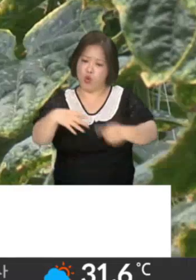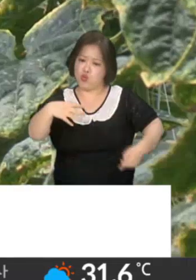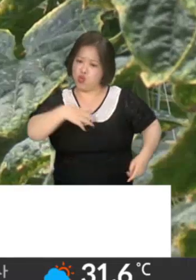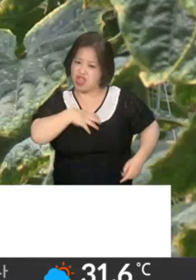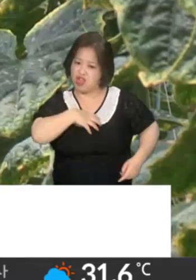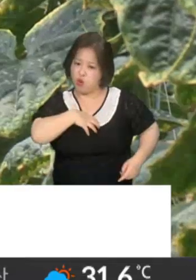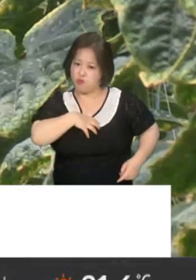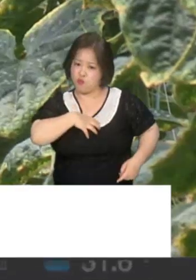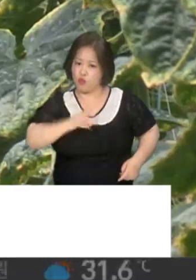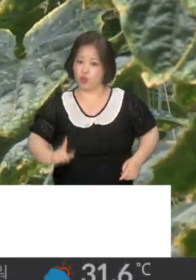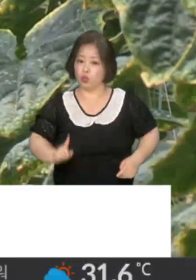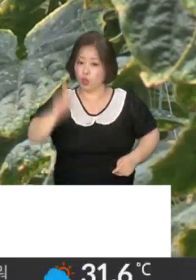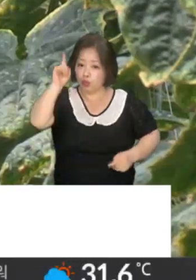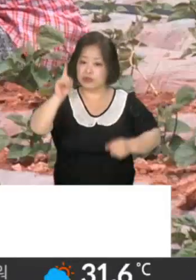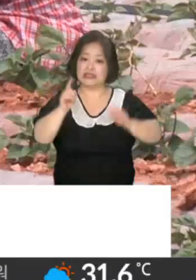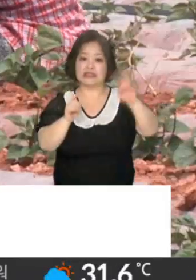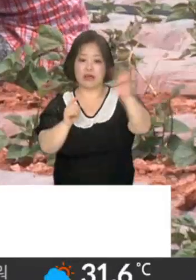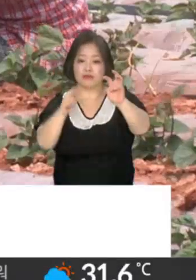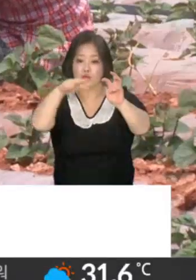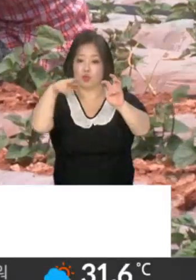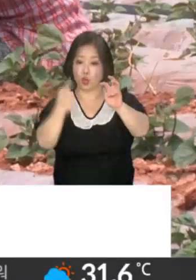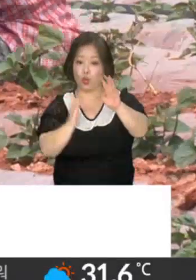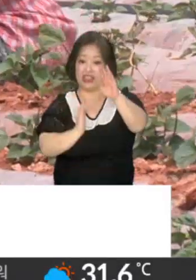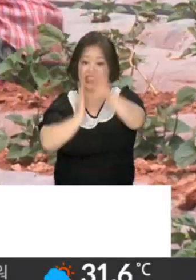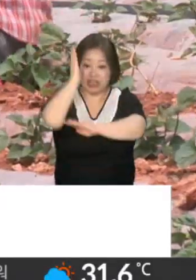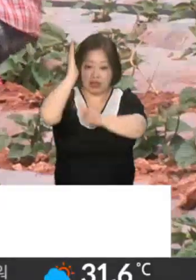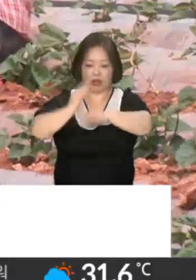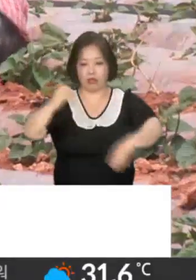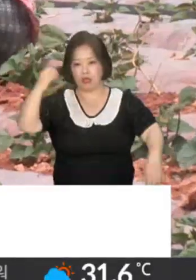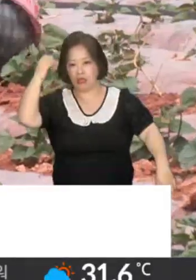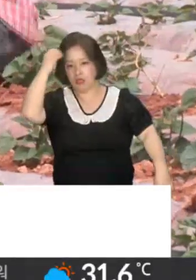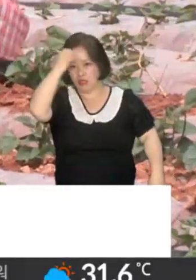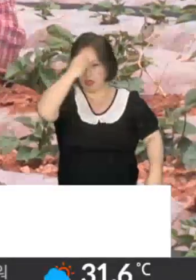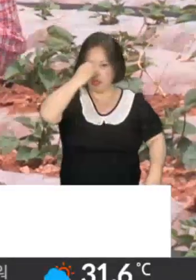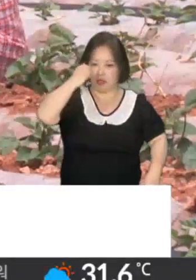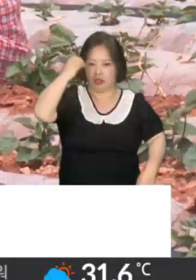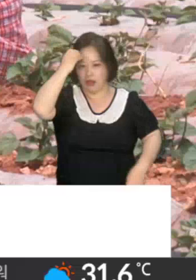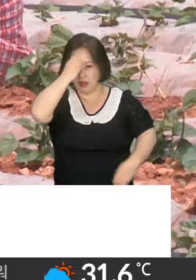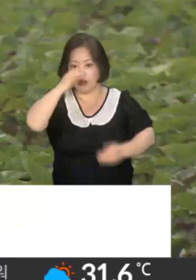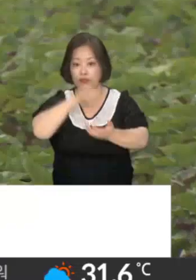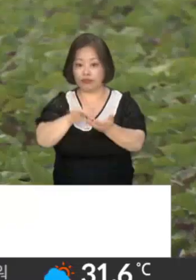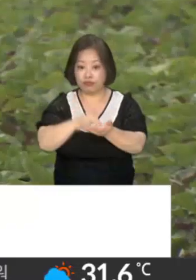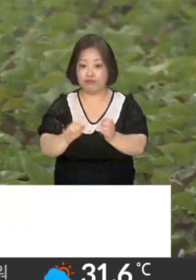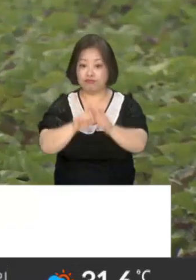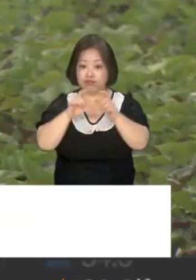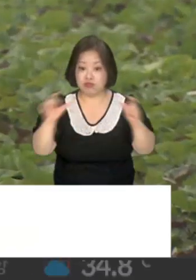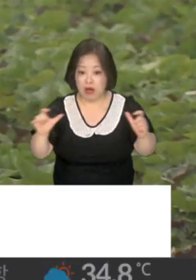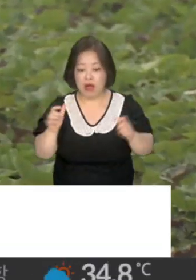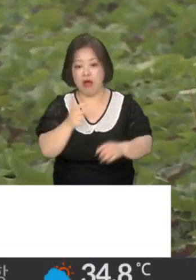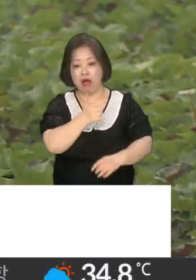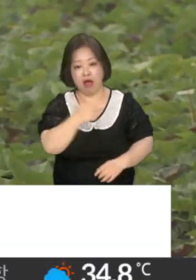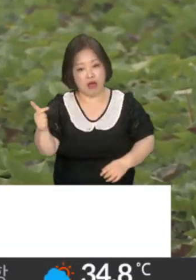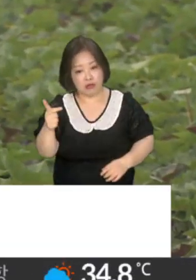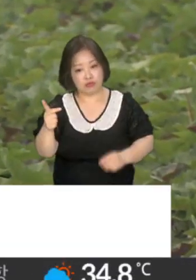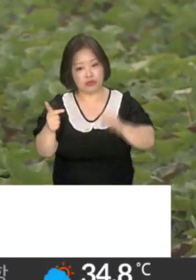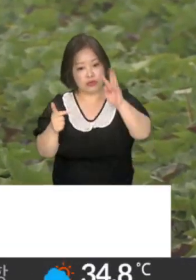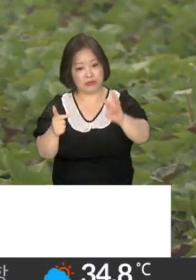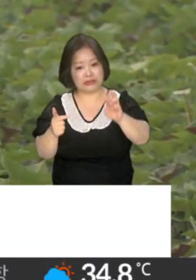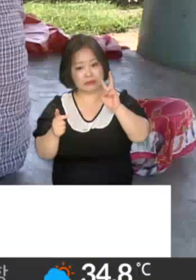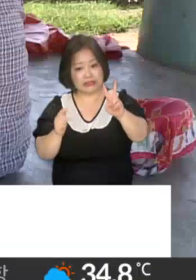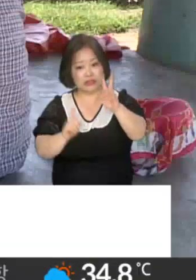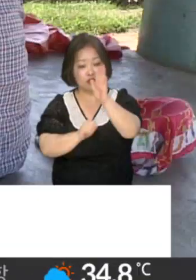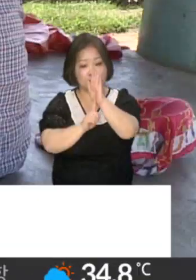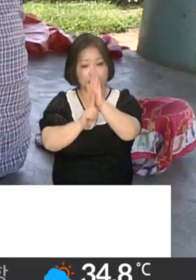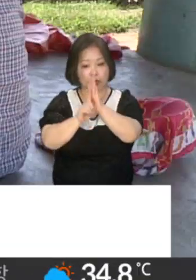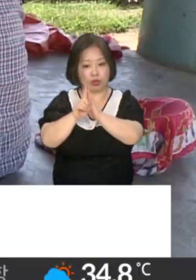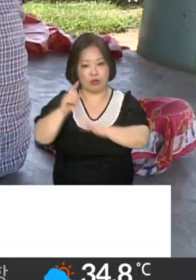해당하는 30도씨 이상부터 온열질환자 수가 급격히 증가하면서 매우 높은 수준인 32도씨